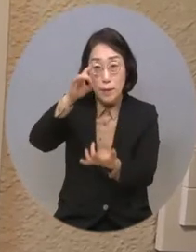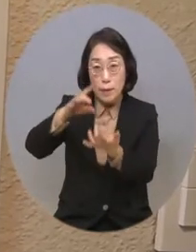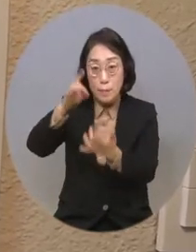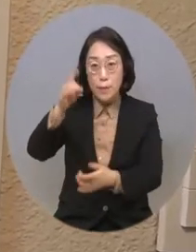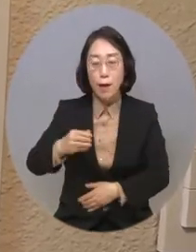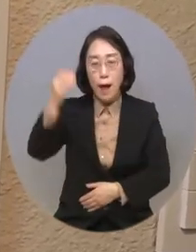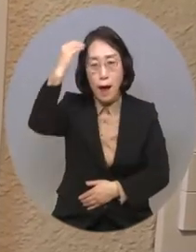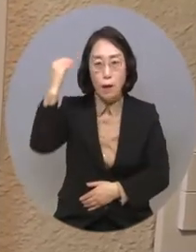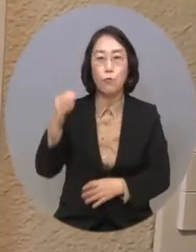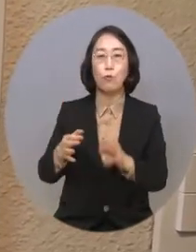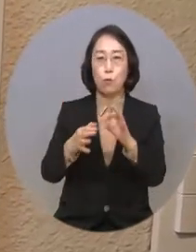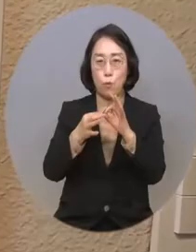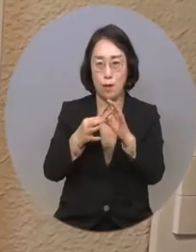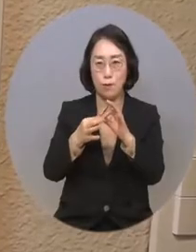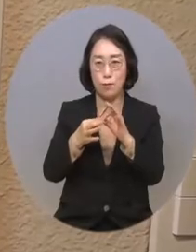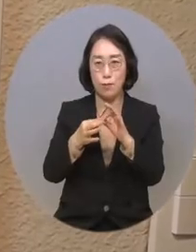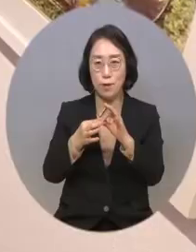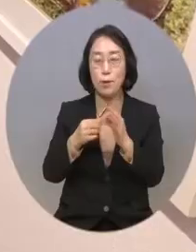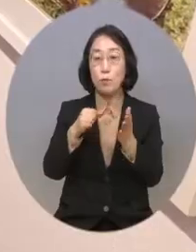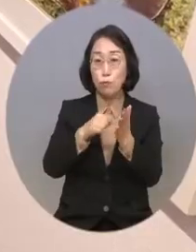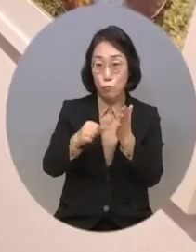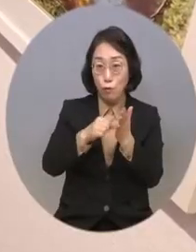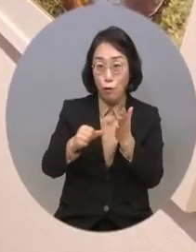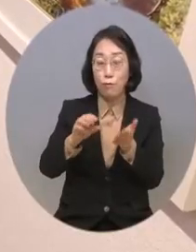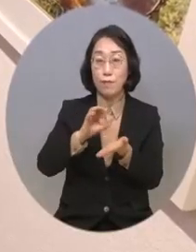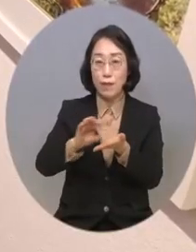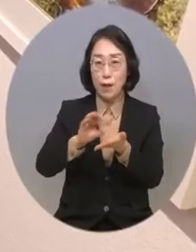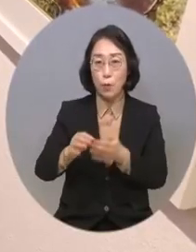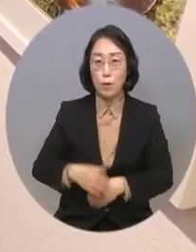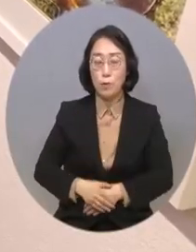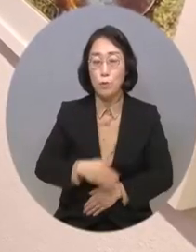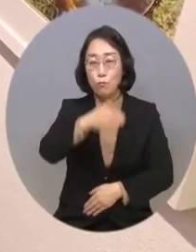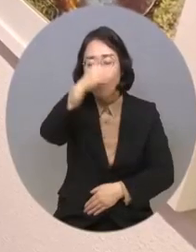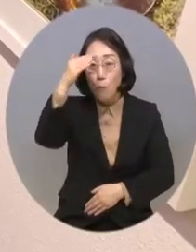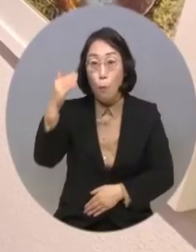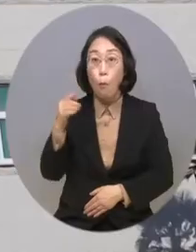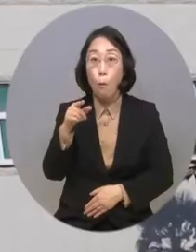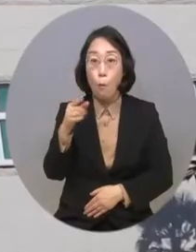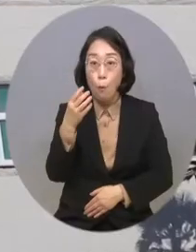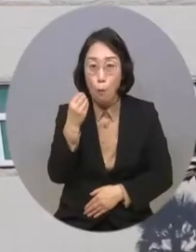가장 한국적인 접근 방식이어서 관람객들의 발길을 멈추게 합니다.